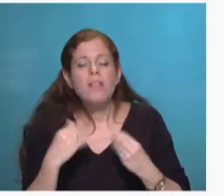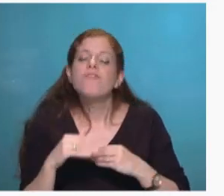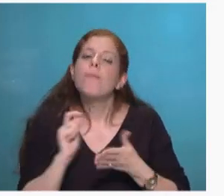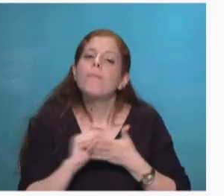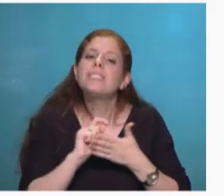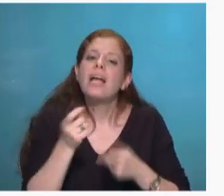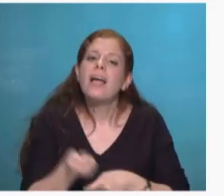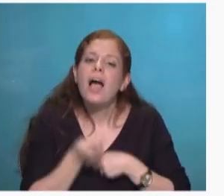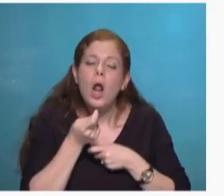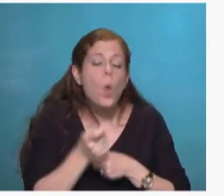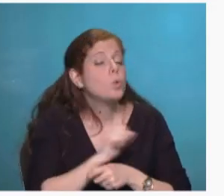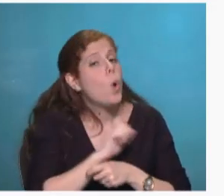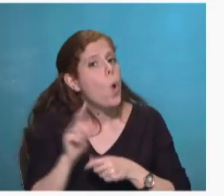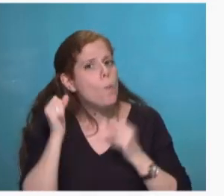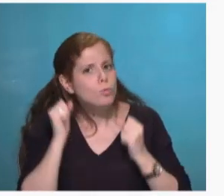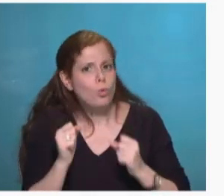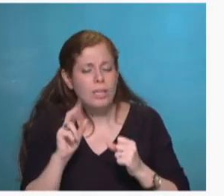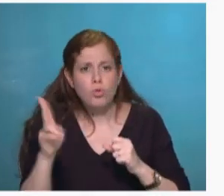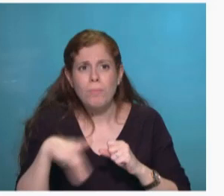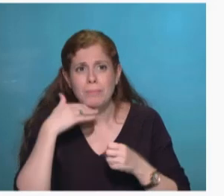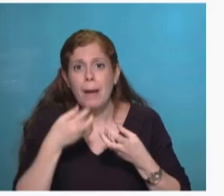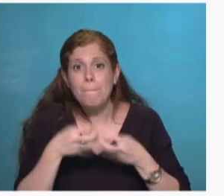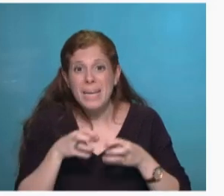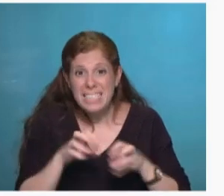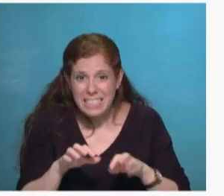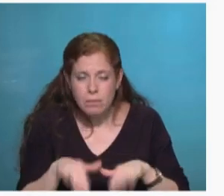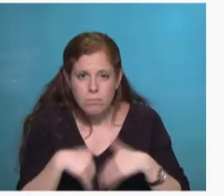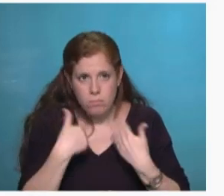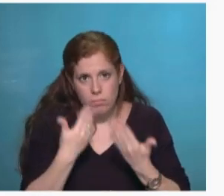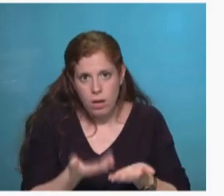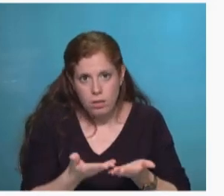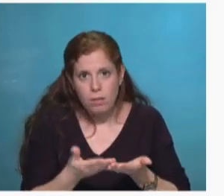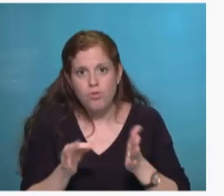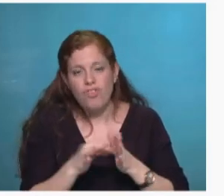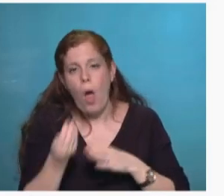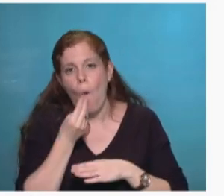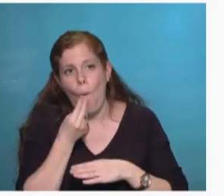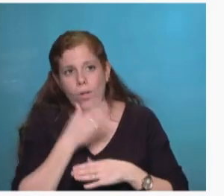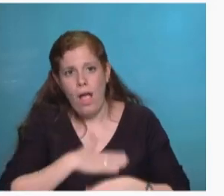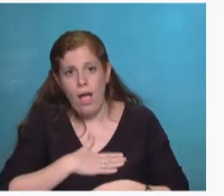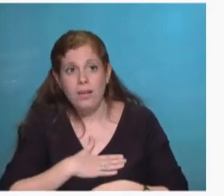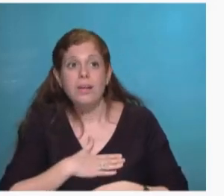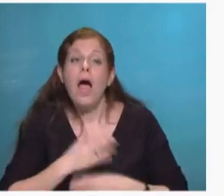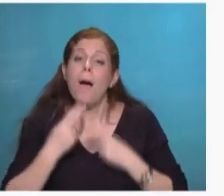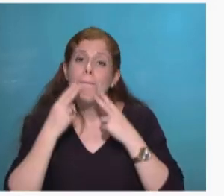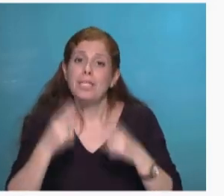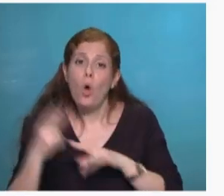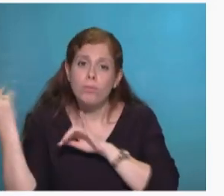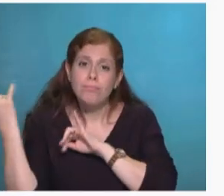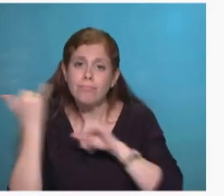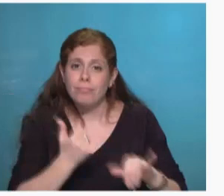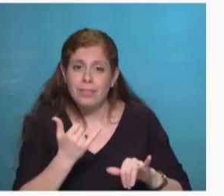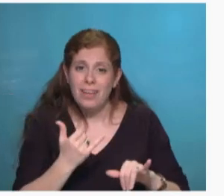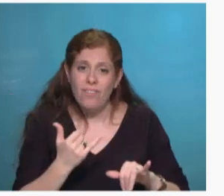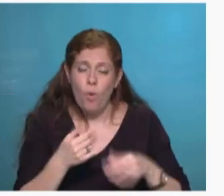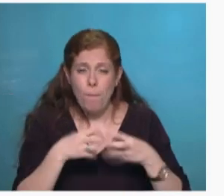לא משוכנעים שיהיו די ביצים לספק את הביקוש לארוחות החג. הפתרון, יבוא ביצים מחול, צעד שנתקל כמובן